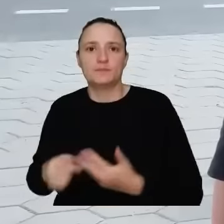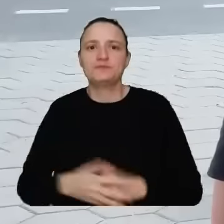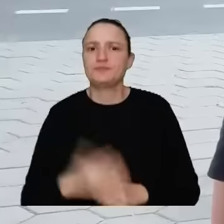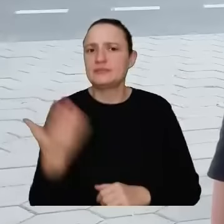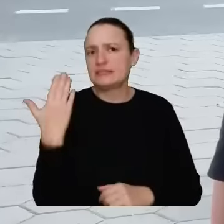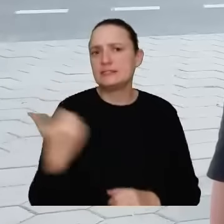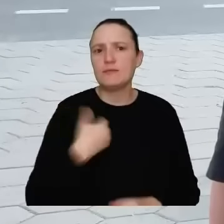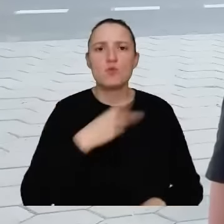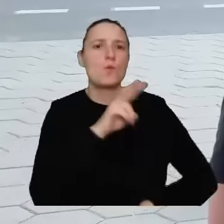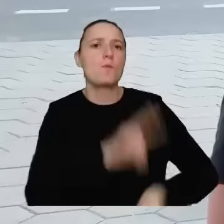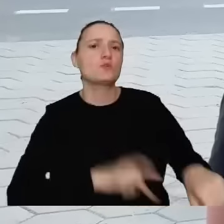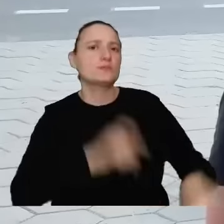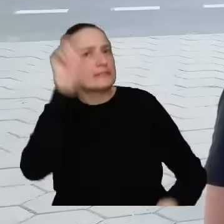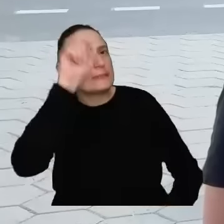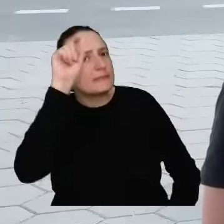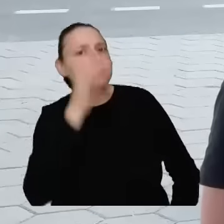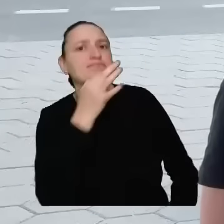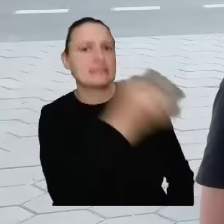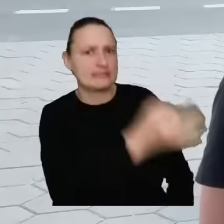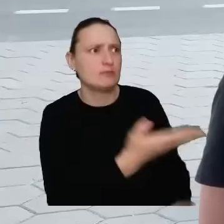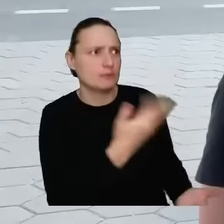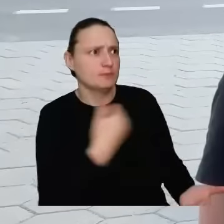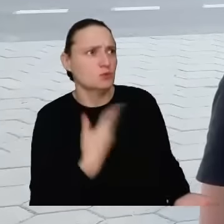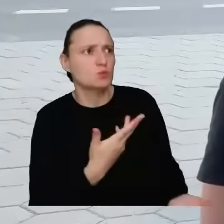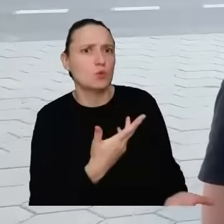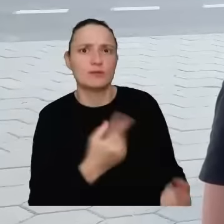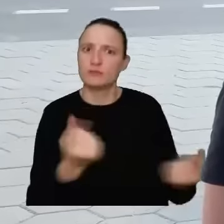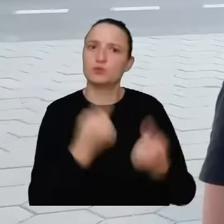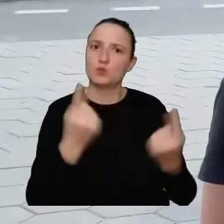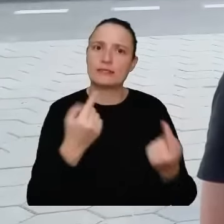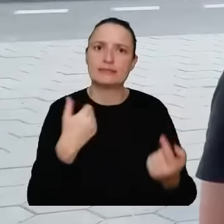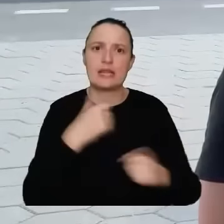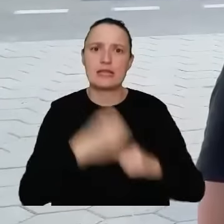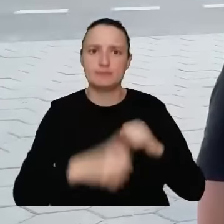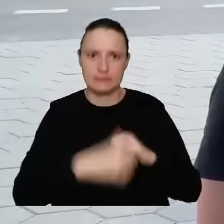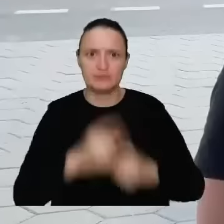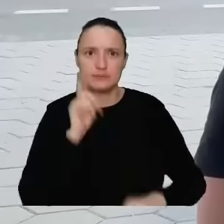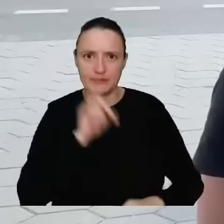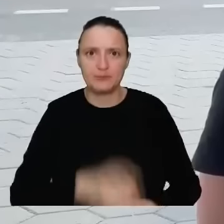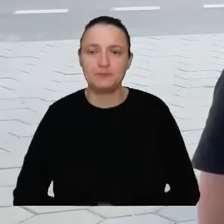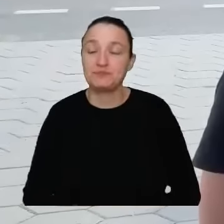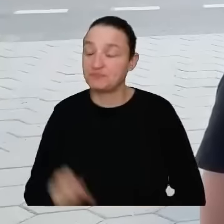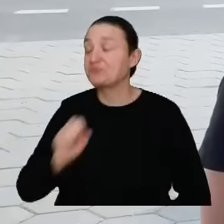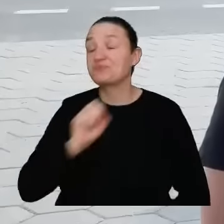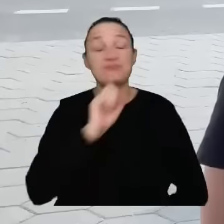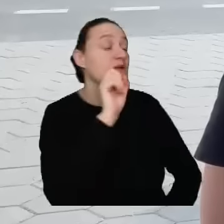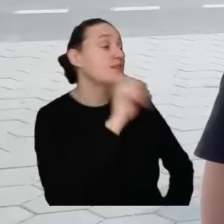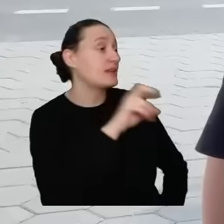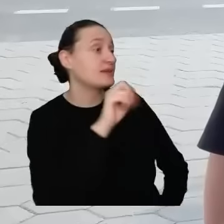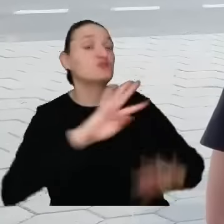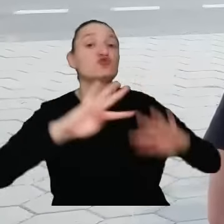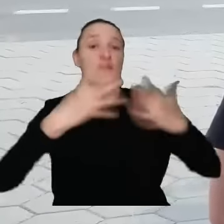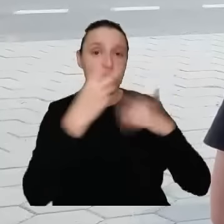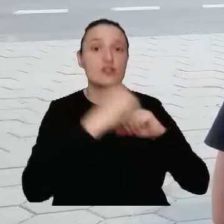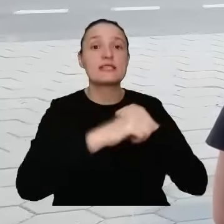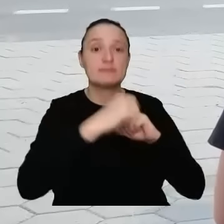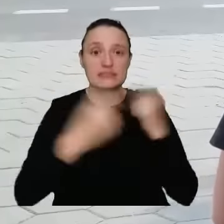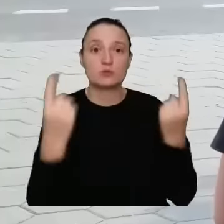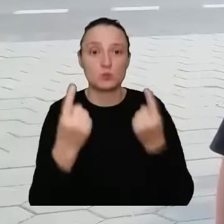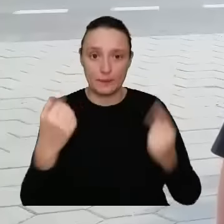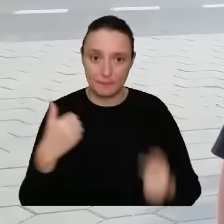niemieckim służbom o incydent, do którego doszło w lipcu. Tak, to się stało 9 lipca. Drodzy Państwo,